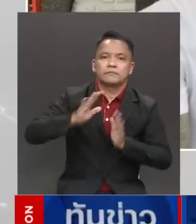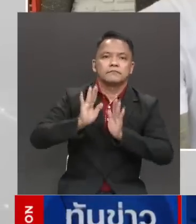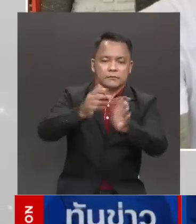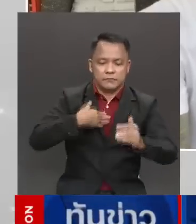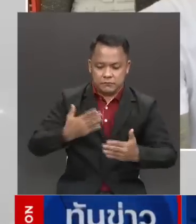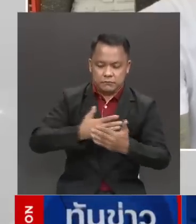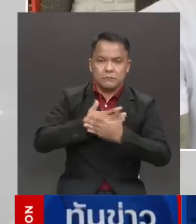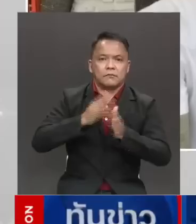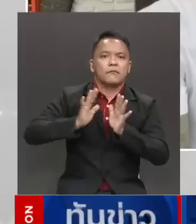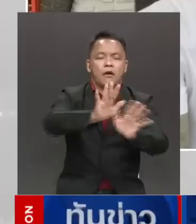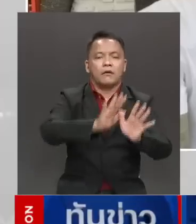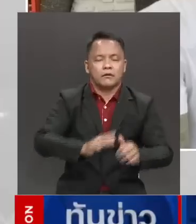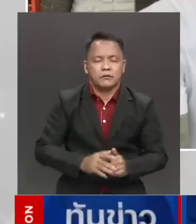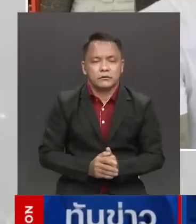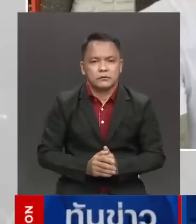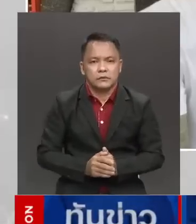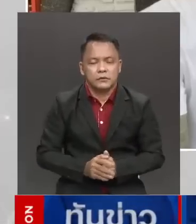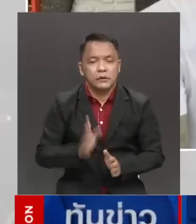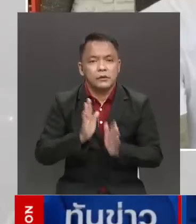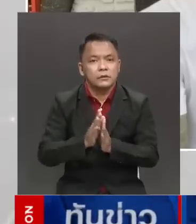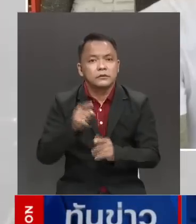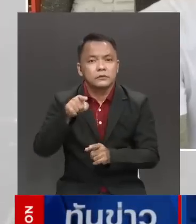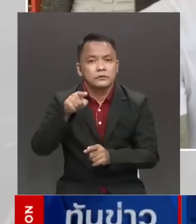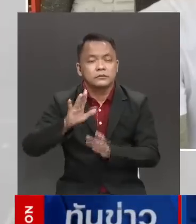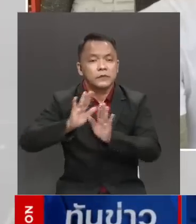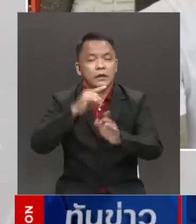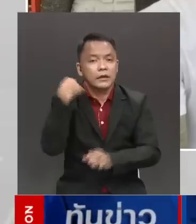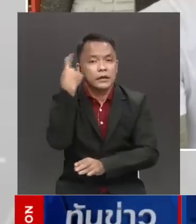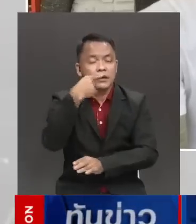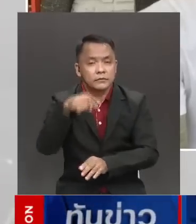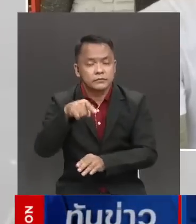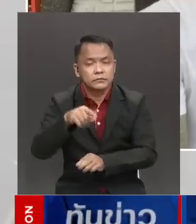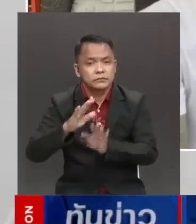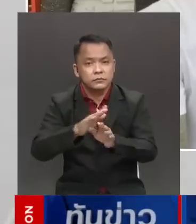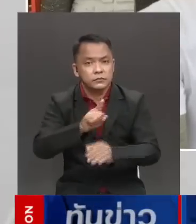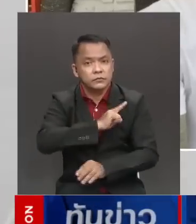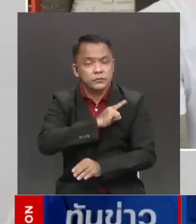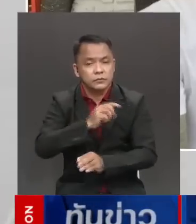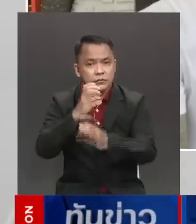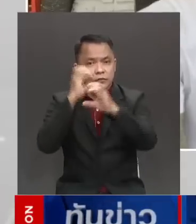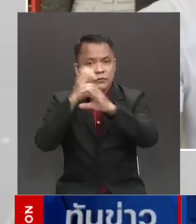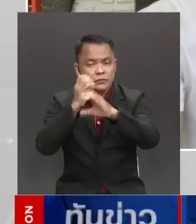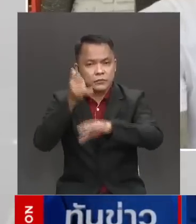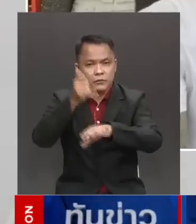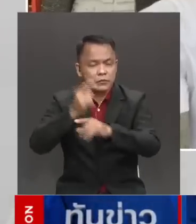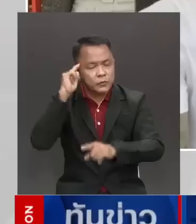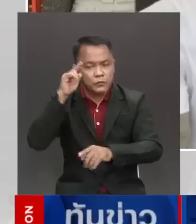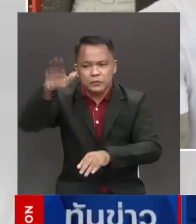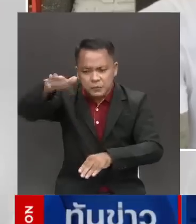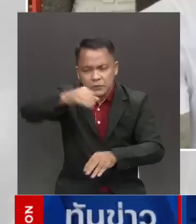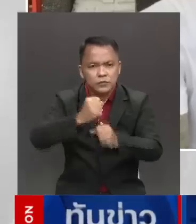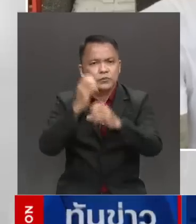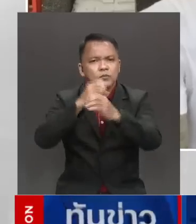เลย ครับแล้วคนที่ผลักอกนี่คือเป็นเจ้าที่ขนส่งหรือเปล่า น่าจะเรียกผู้โดยสาร